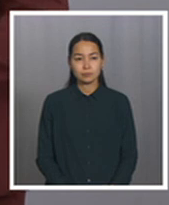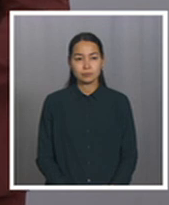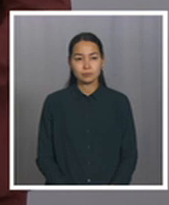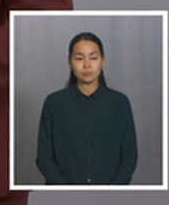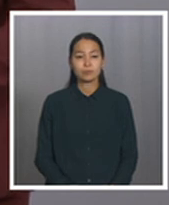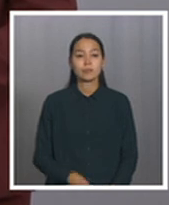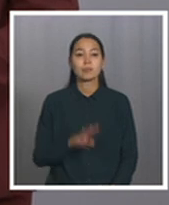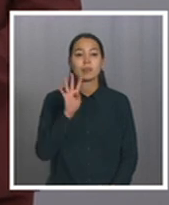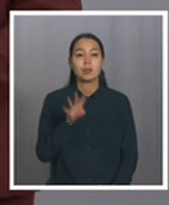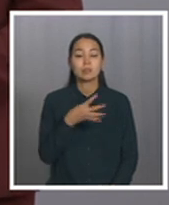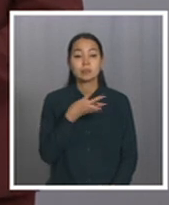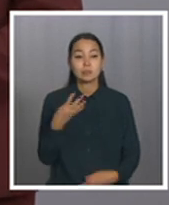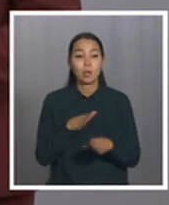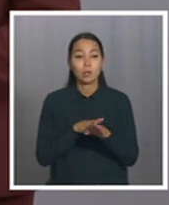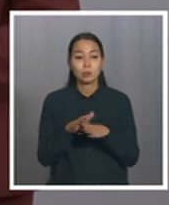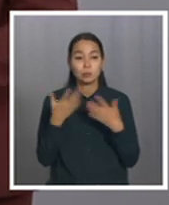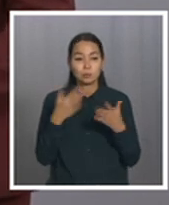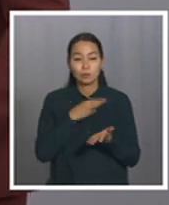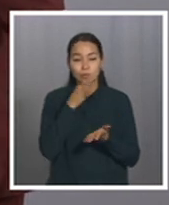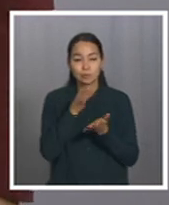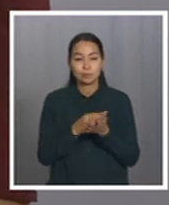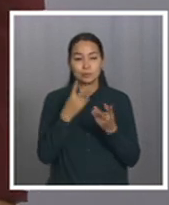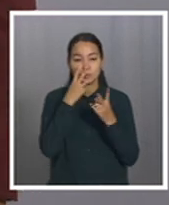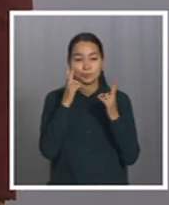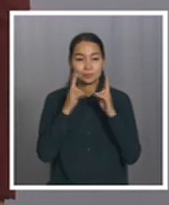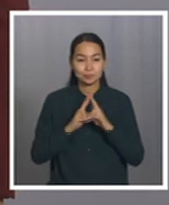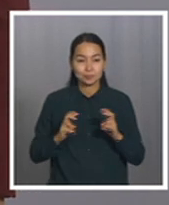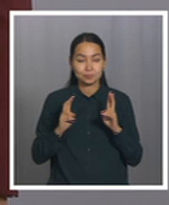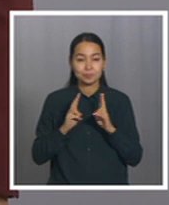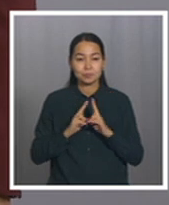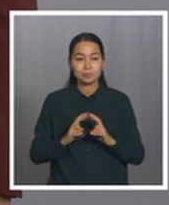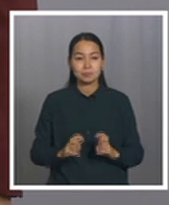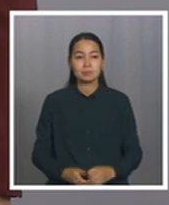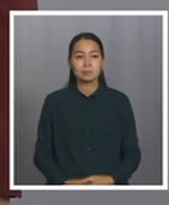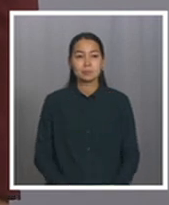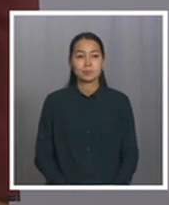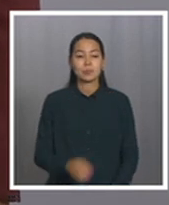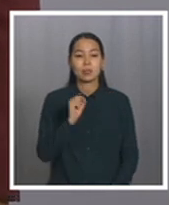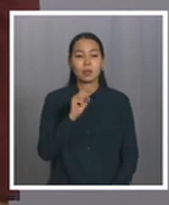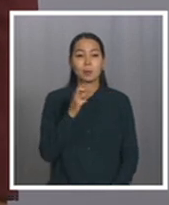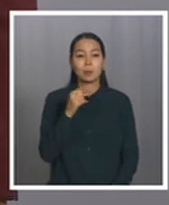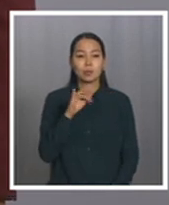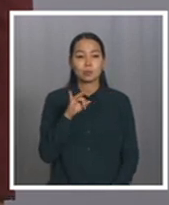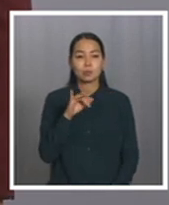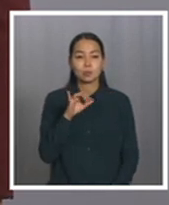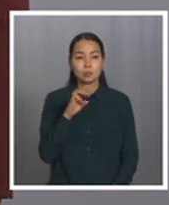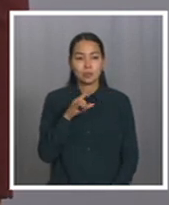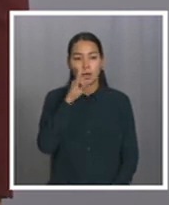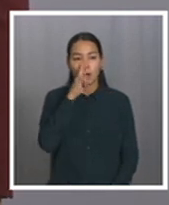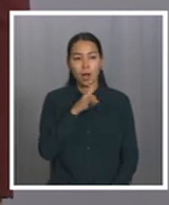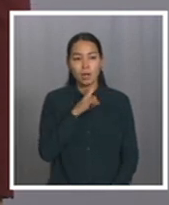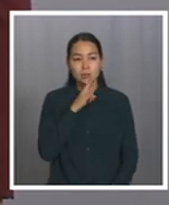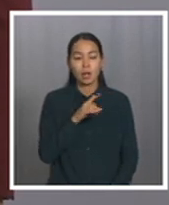Кестені толтырып болсаңыздар, дұрыс жауаппен салыстырып көрейік. Ахмет Байтұрсынұлы Қазақ